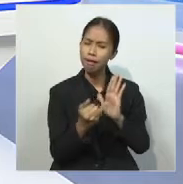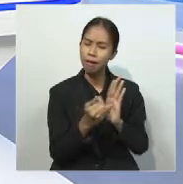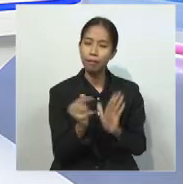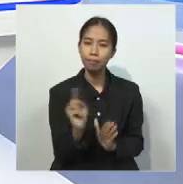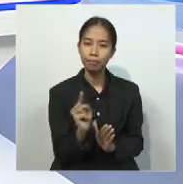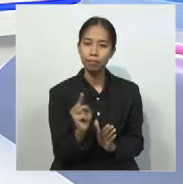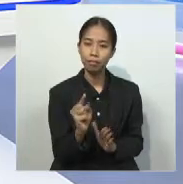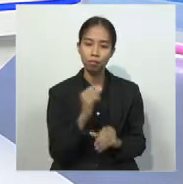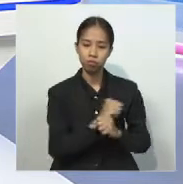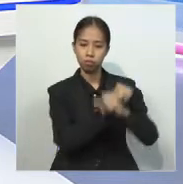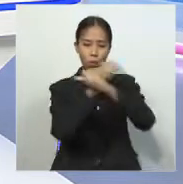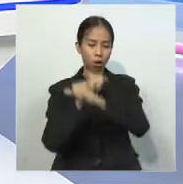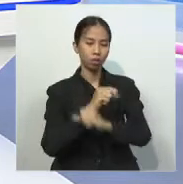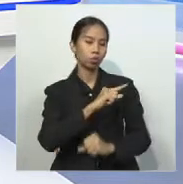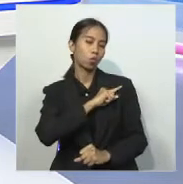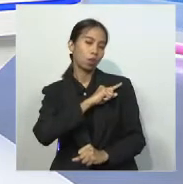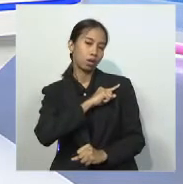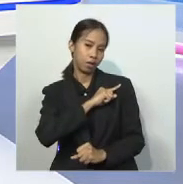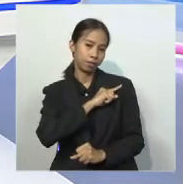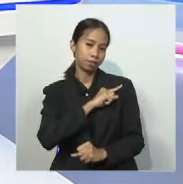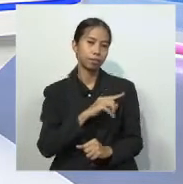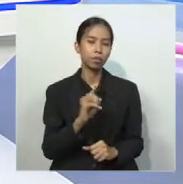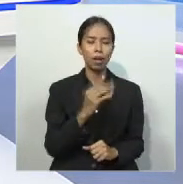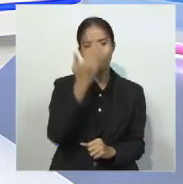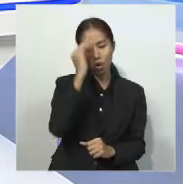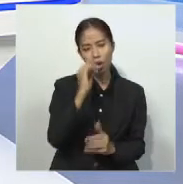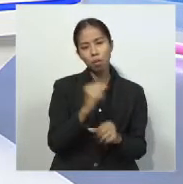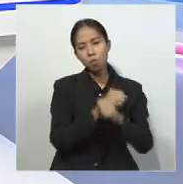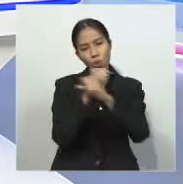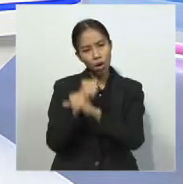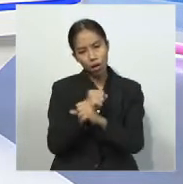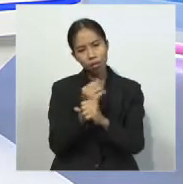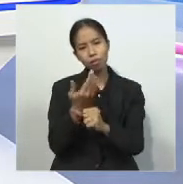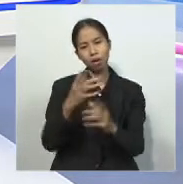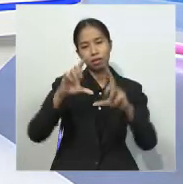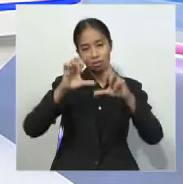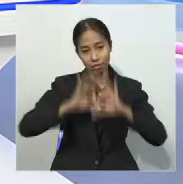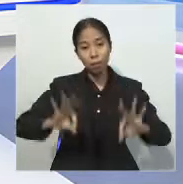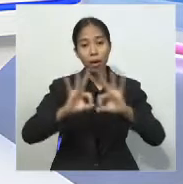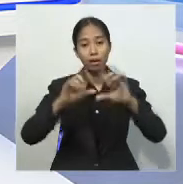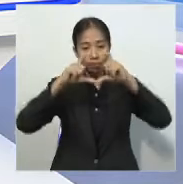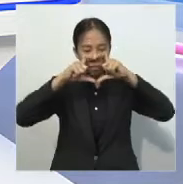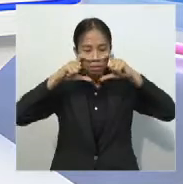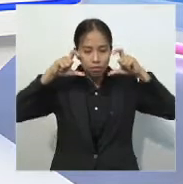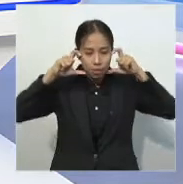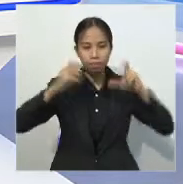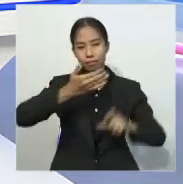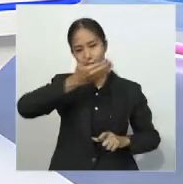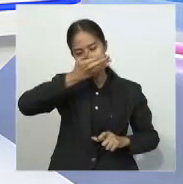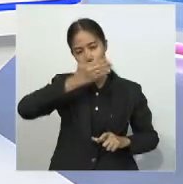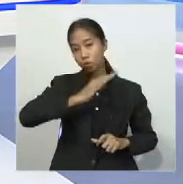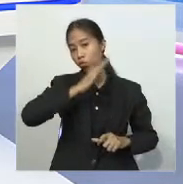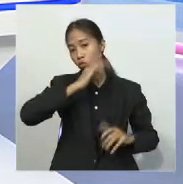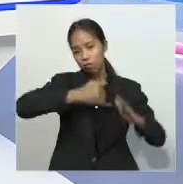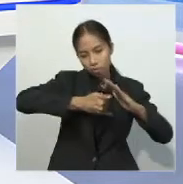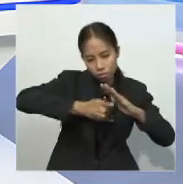ที่สุดเลยล่ะในการป้องกันตัวเองนะคะหลีกเลี่ยงจากโรคภัยไข้เจ็บที่มันจะเข้ามาซ้ำเติมหน้ากากอนามัยอันนี้ขาดไม่ได้ต้องเตรียมเอาไว้ถ้า